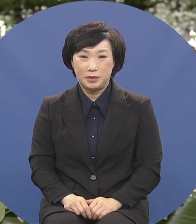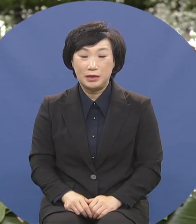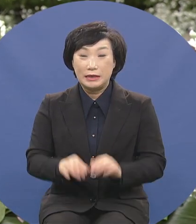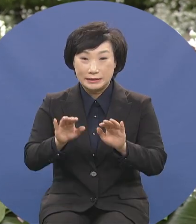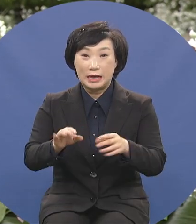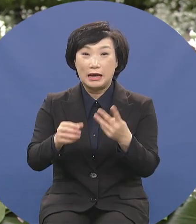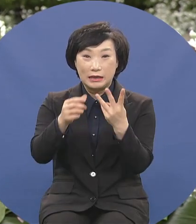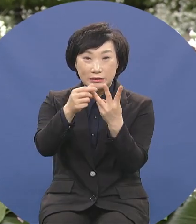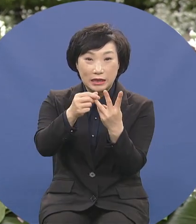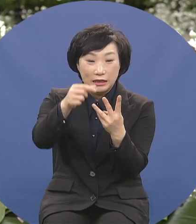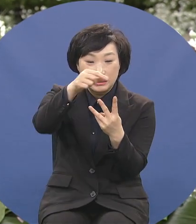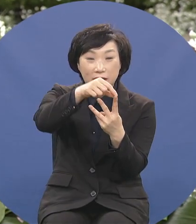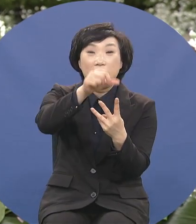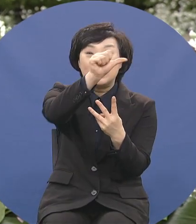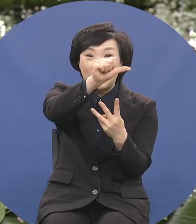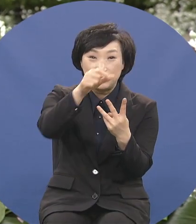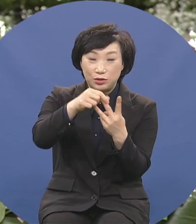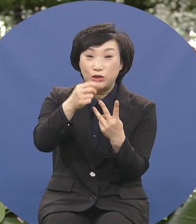1달란트 받은 자가